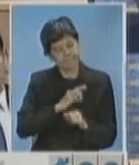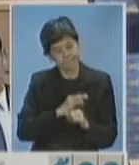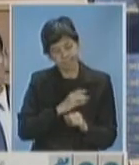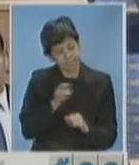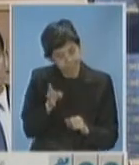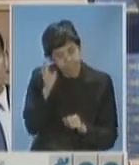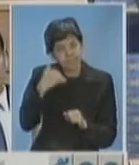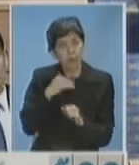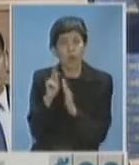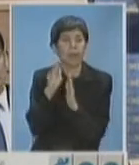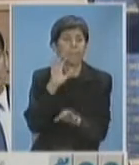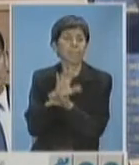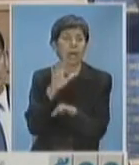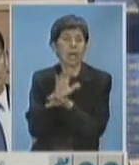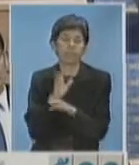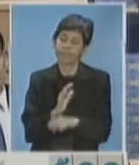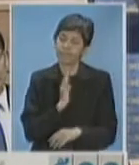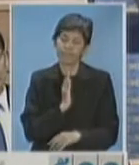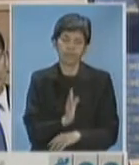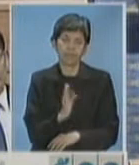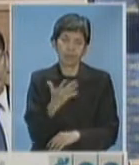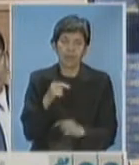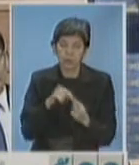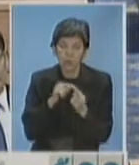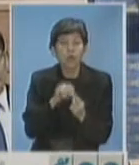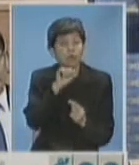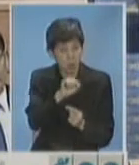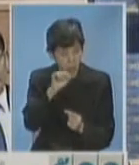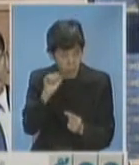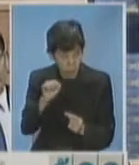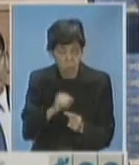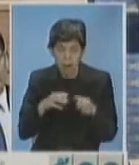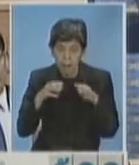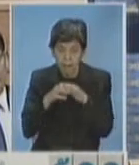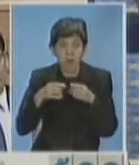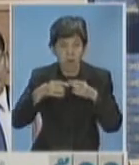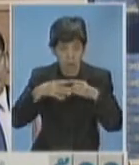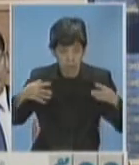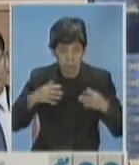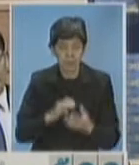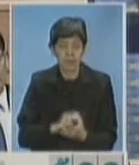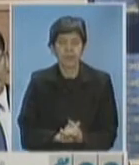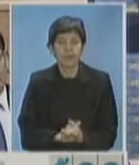แกล้งบังคับใช้กฎหมายอย่างไม่เป็นธรรมกับสมาชิกสภาผู้แทนราษฎรพรรคฝ่ายค้าน